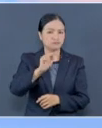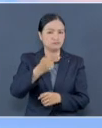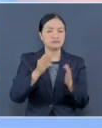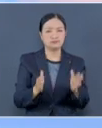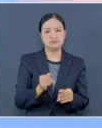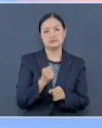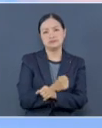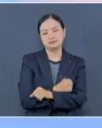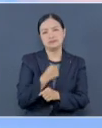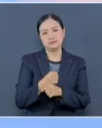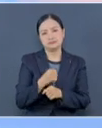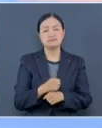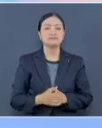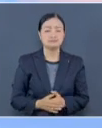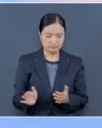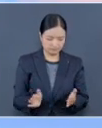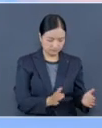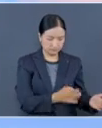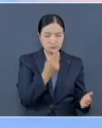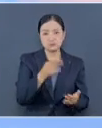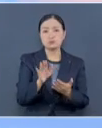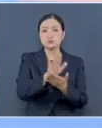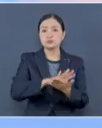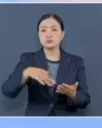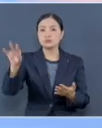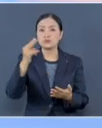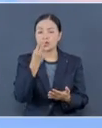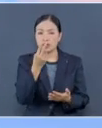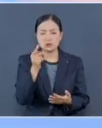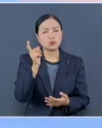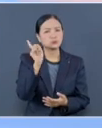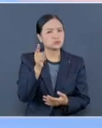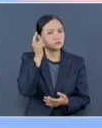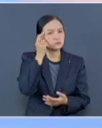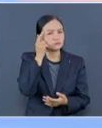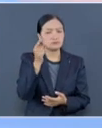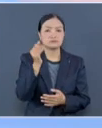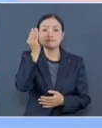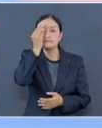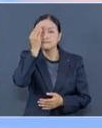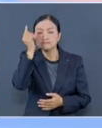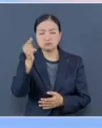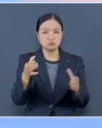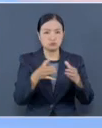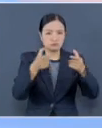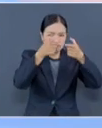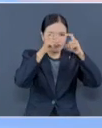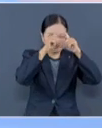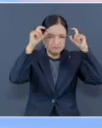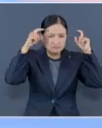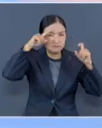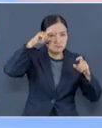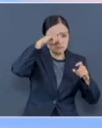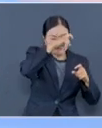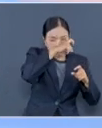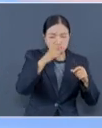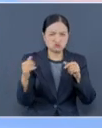คุณผู้ชมแต่ตอนนี้เราต้องดูสถานการณ์ต่างประเทศด้วยเพราะอะไรรู้มั้ยคุณผู้ชมฮะเราจะต้องรู้ฮะว่าอิสราเอลกับกลุ่มฮามาสเนี่ยเขาจะลด